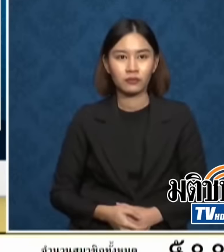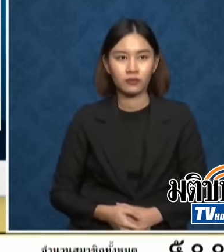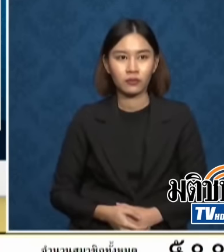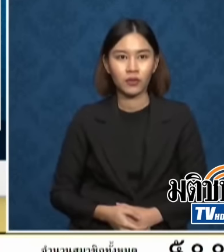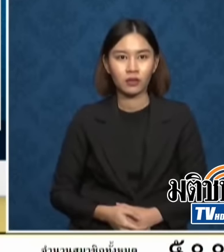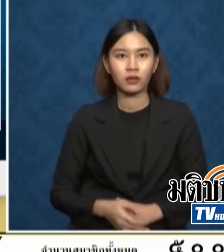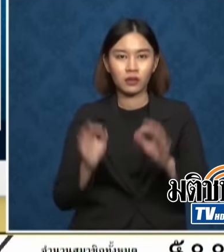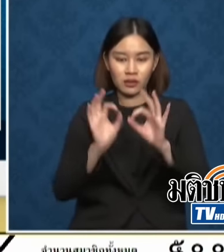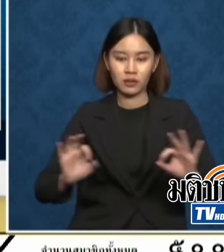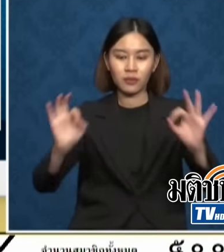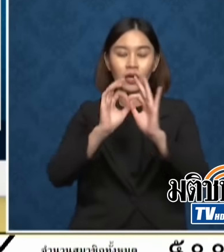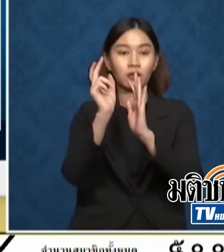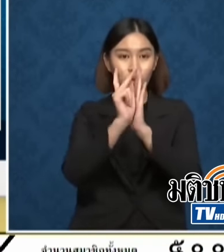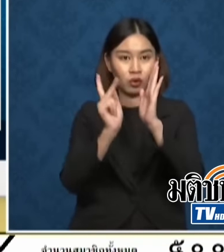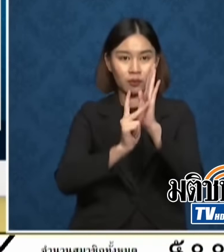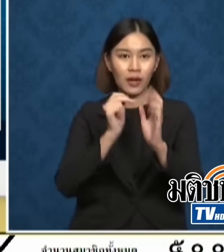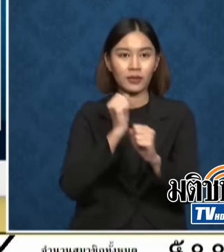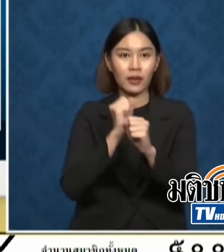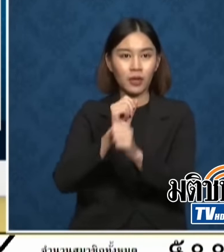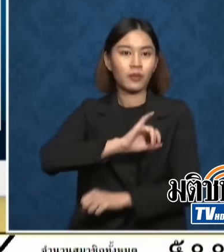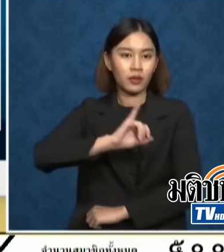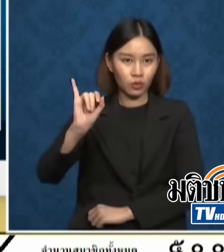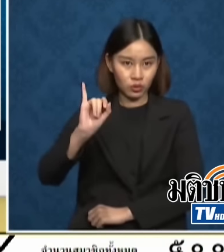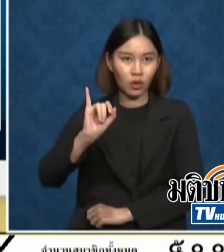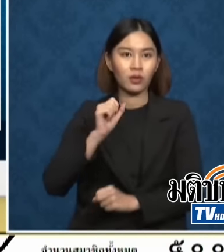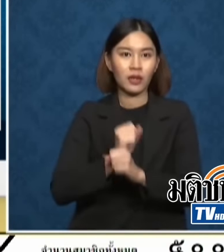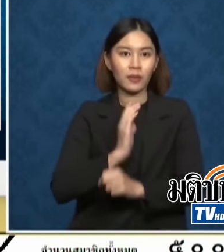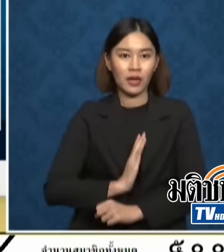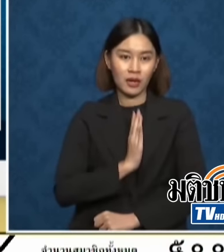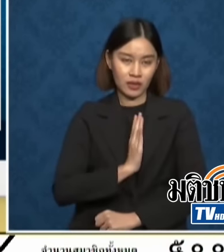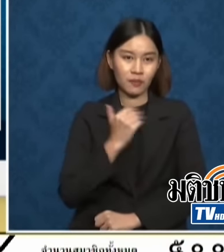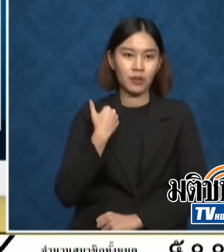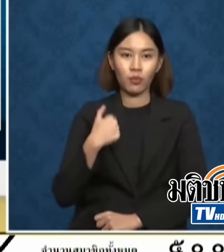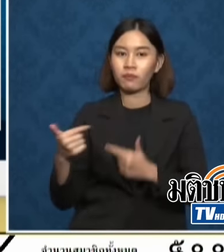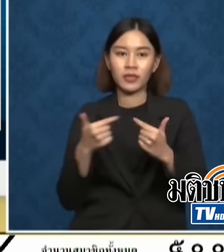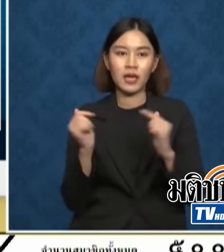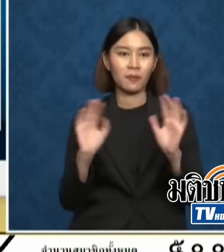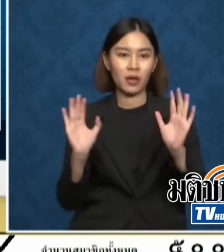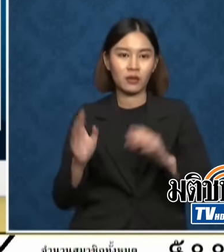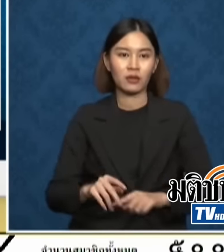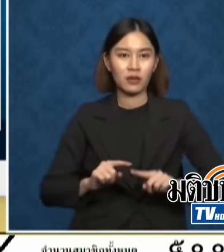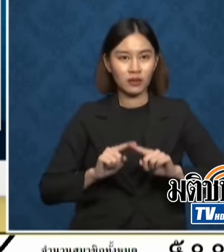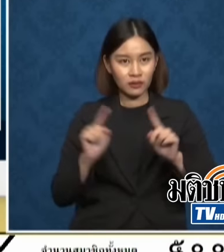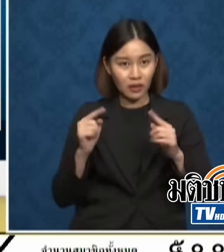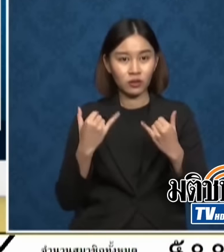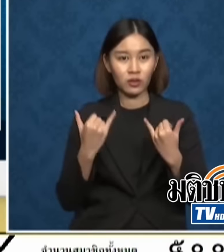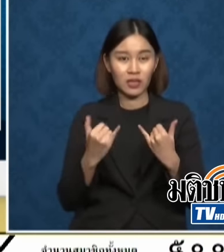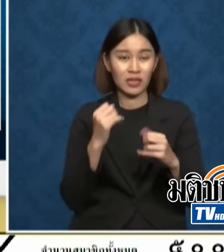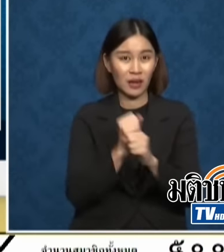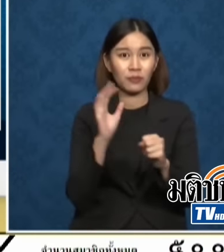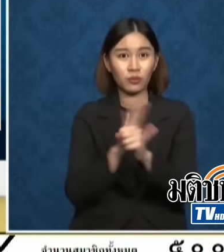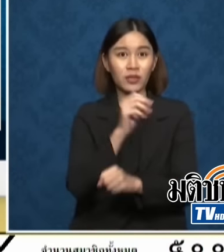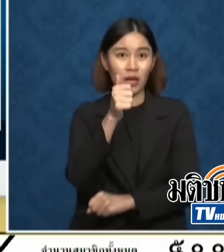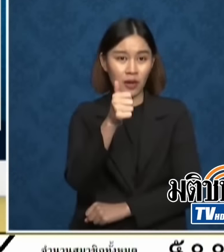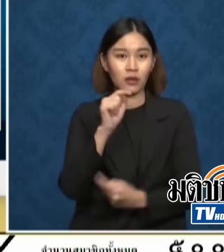เรื่องแน่นอนกฎหมายต้องทำให้ถูกต้องและต้องทำให้ศักดิ์สิทธิ์ผมไม่เถียงแต่มันได้สัดส่วนหรือเปล่